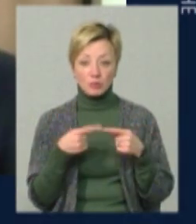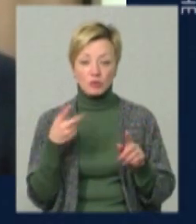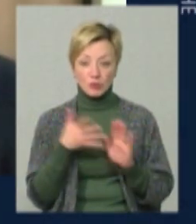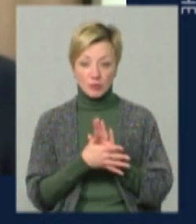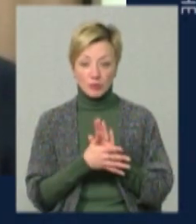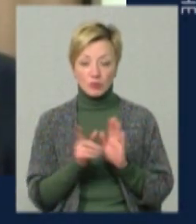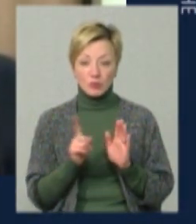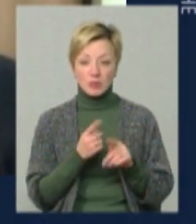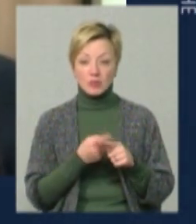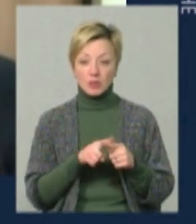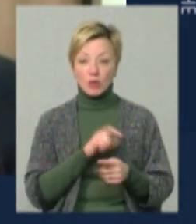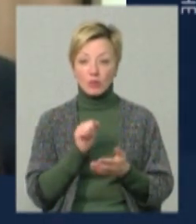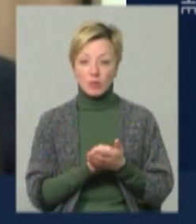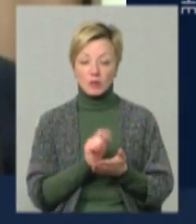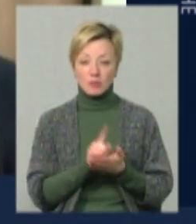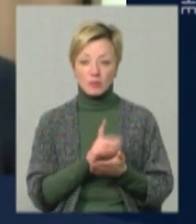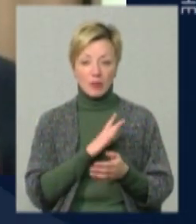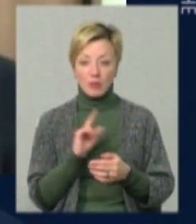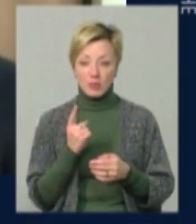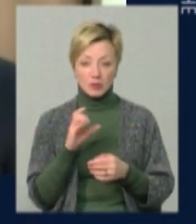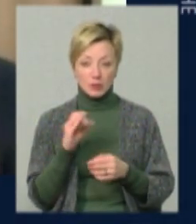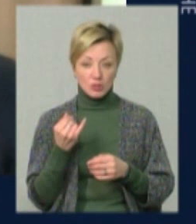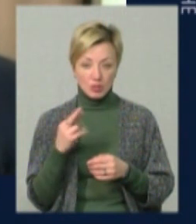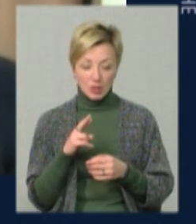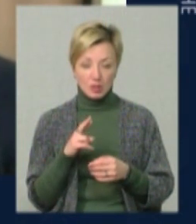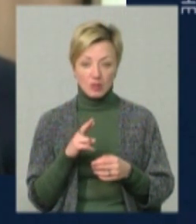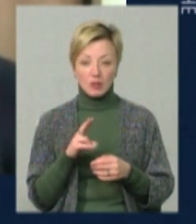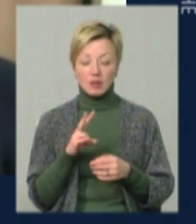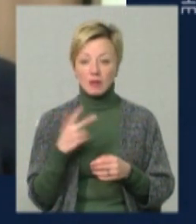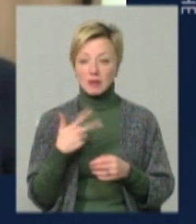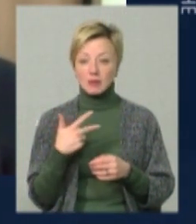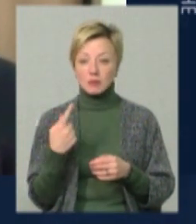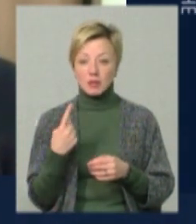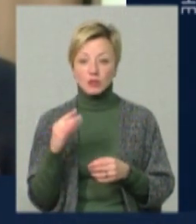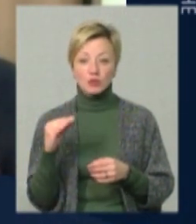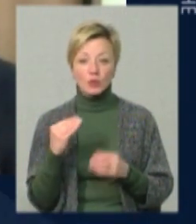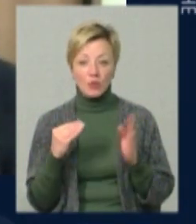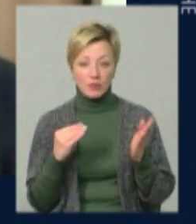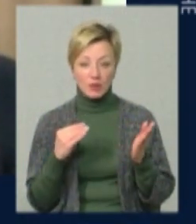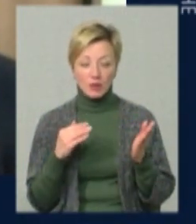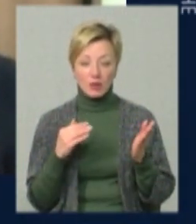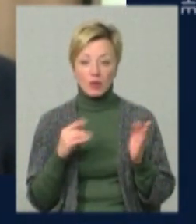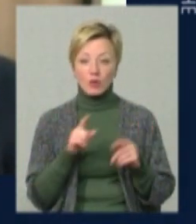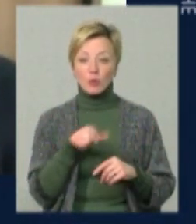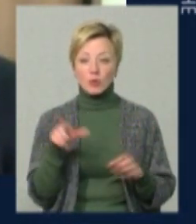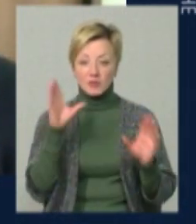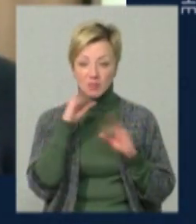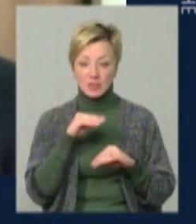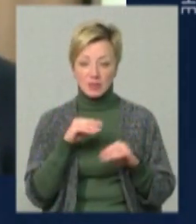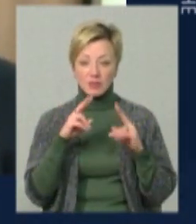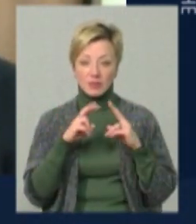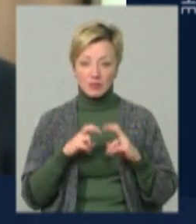ми ж розуміємо, що ці документи мусили бути не на 1 січня, а мінімум хоча б на 31 жовтня, аби люди